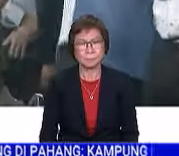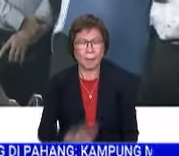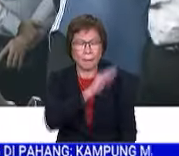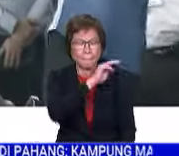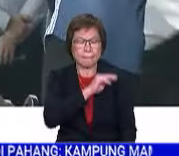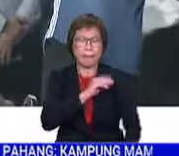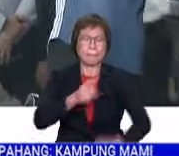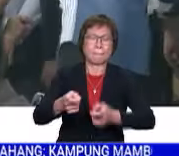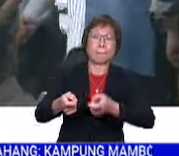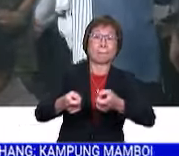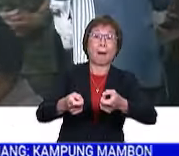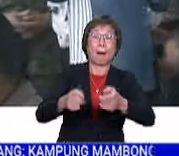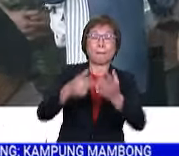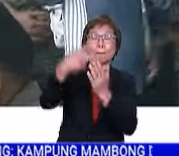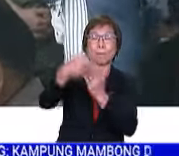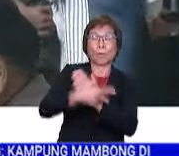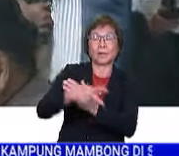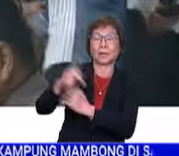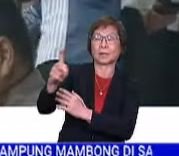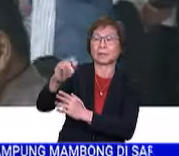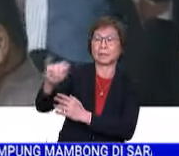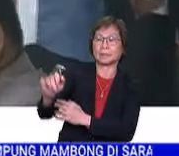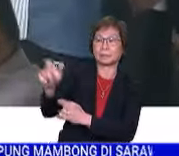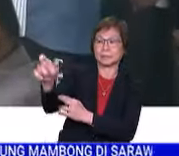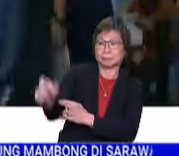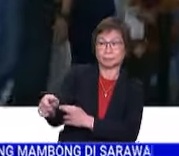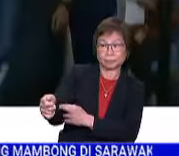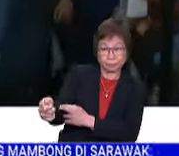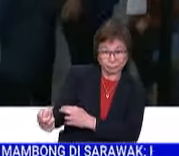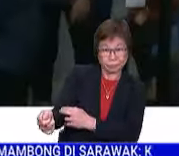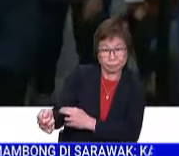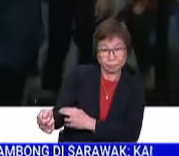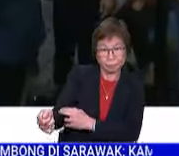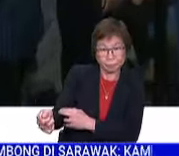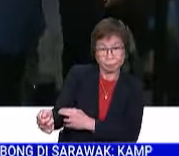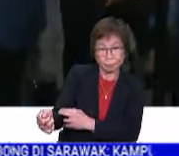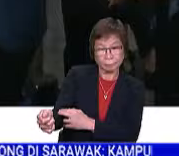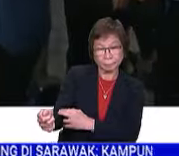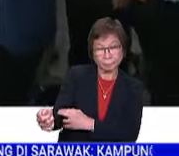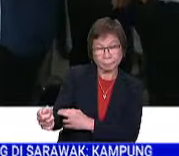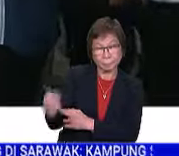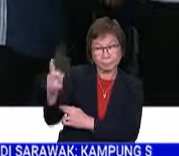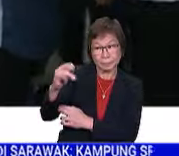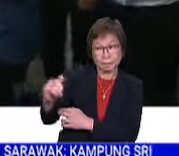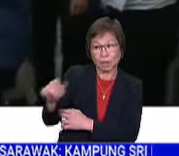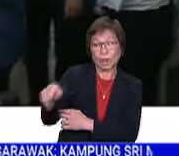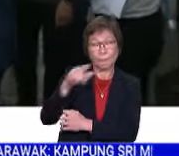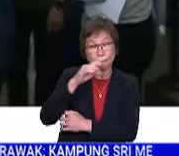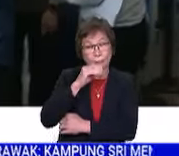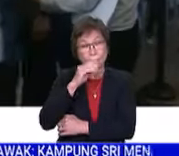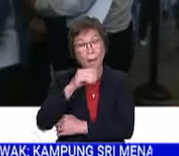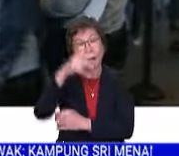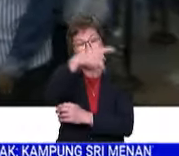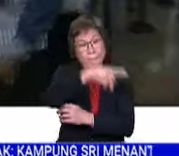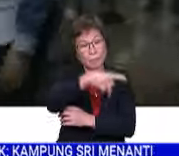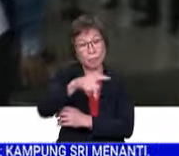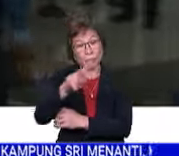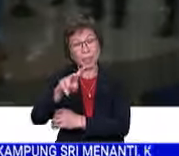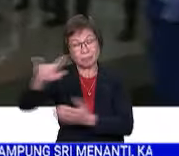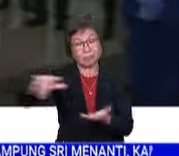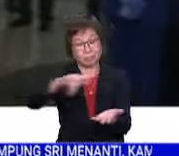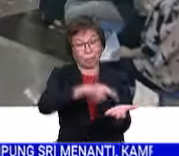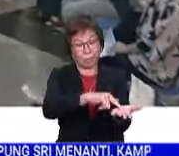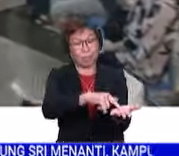Menteri Penyelaras Program Imunisasi COVID-19 Kebangsaan, Khairi Jamaluddin berkata, PPV ini